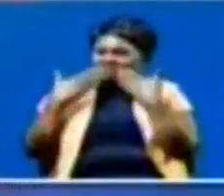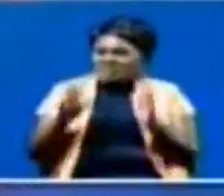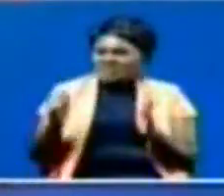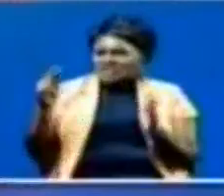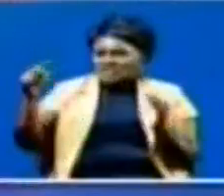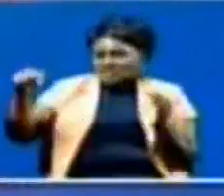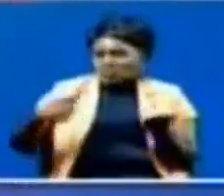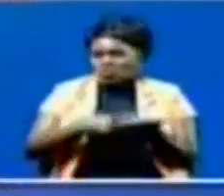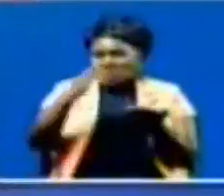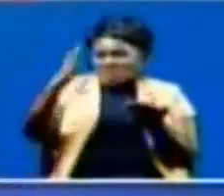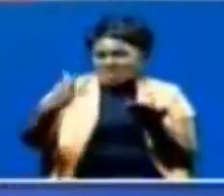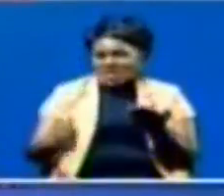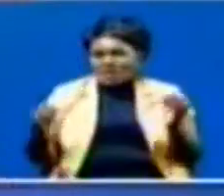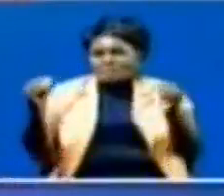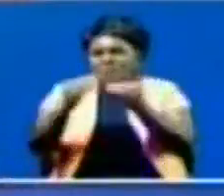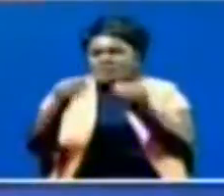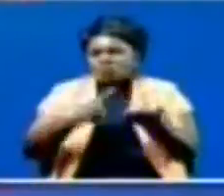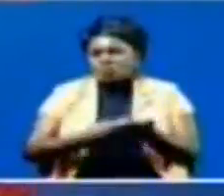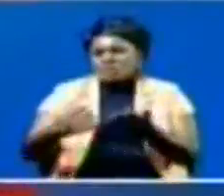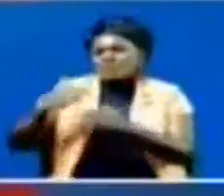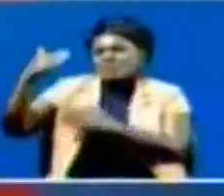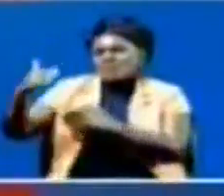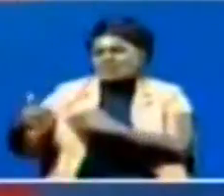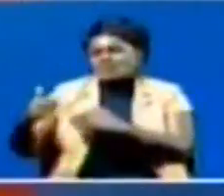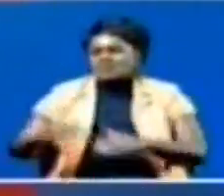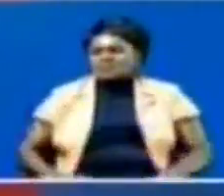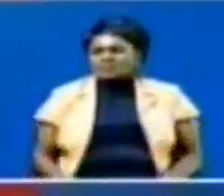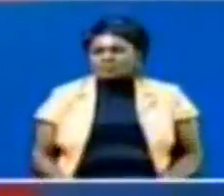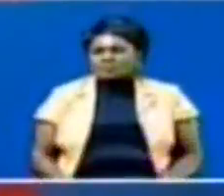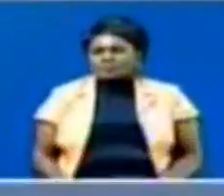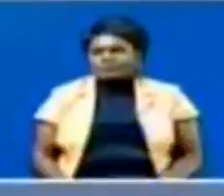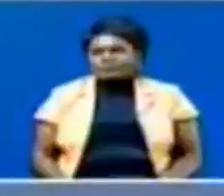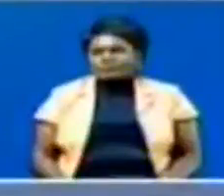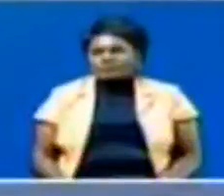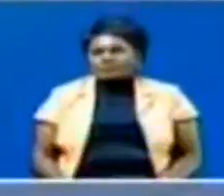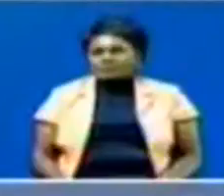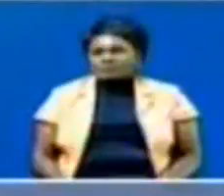taarifa za KTN leo weekendi. Tukutane wiki ijayo Mwenyezi Mungu akiridhia. Amina.